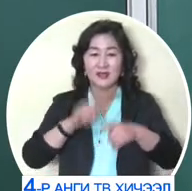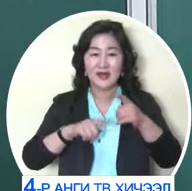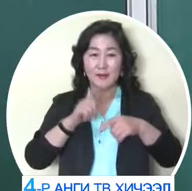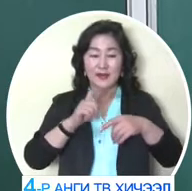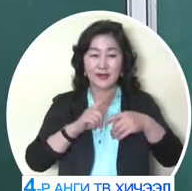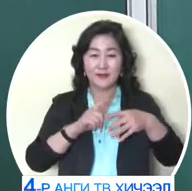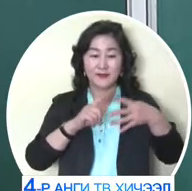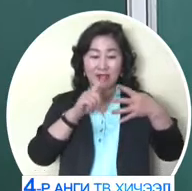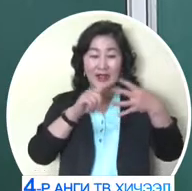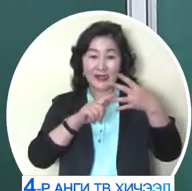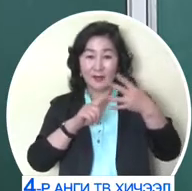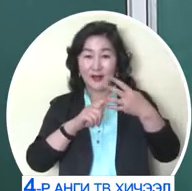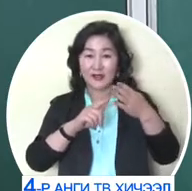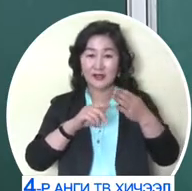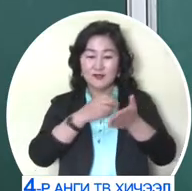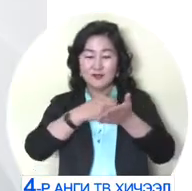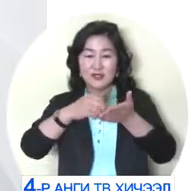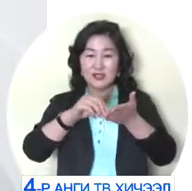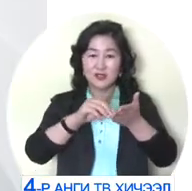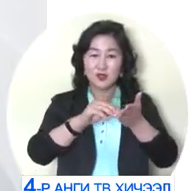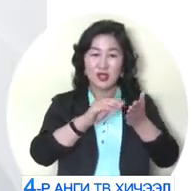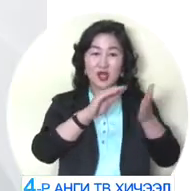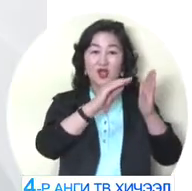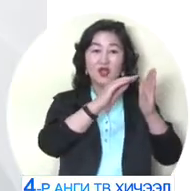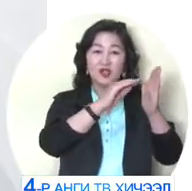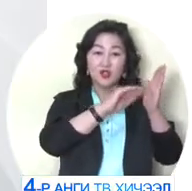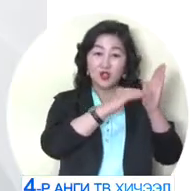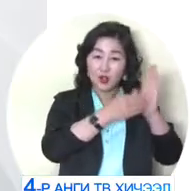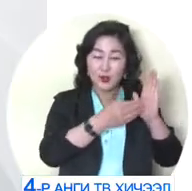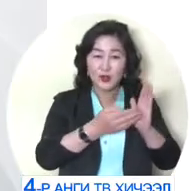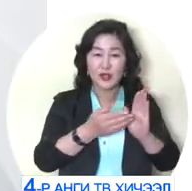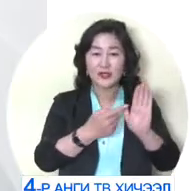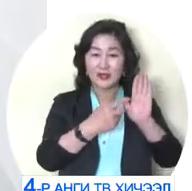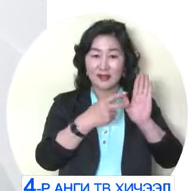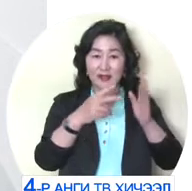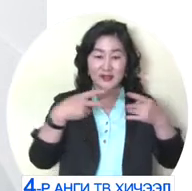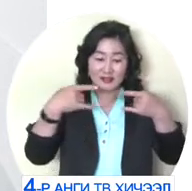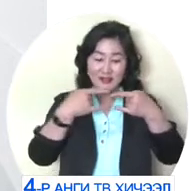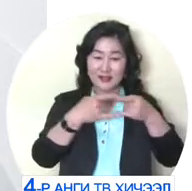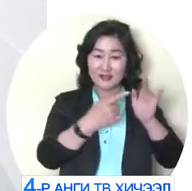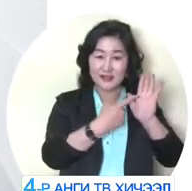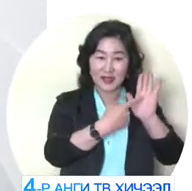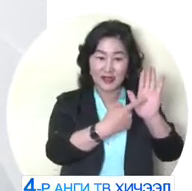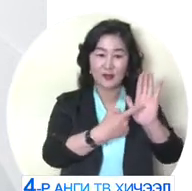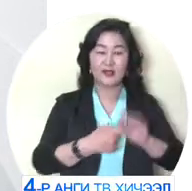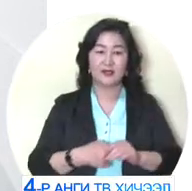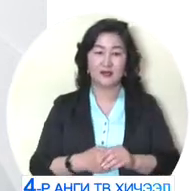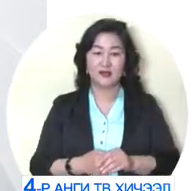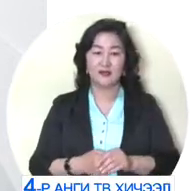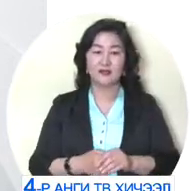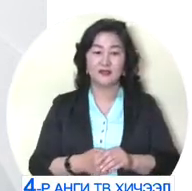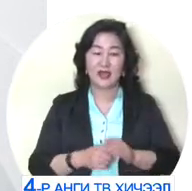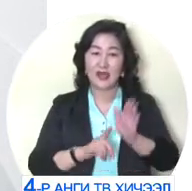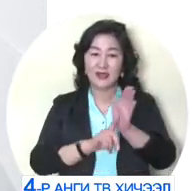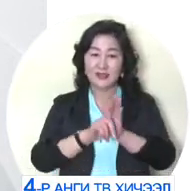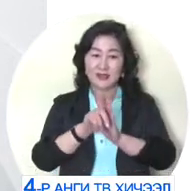төлөвлөх вэ гэдгийг дэлгэцэнд харуулж байна. Бичих санаагаар төлөвлөхдөө эхлээд юуны тухай төсөөлөн